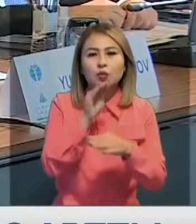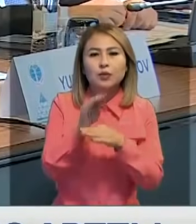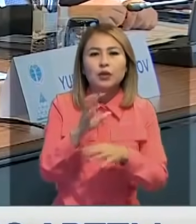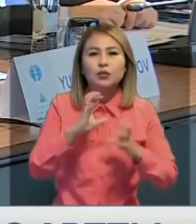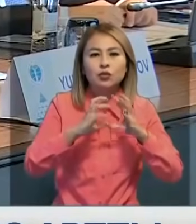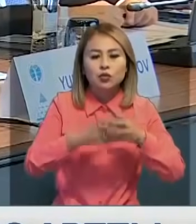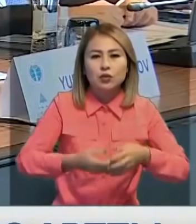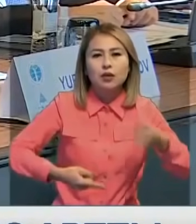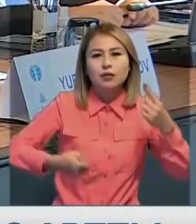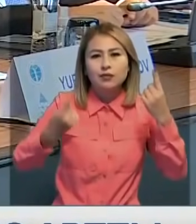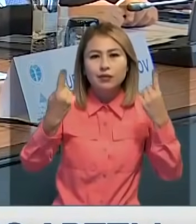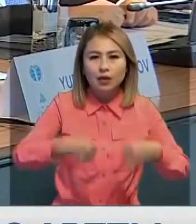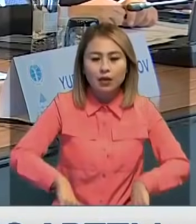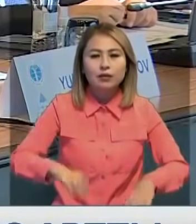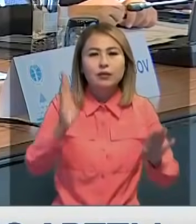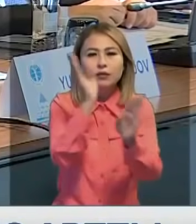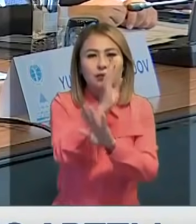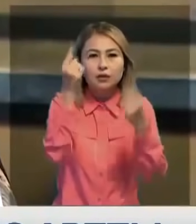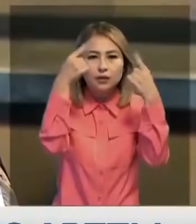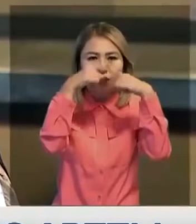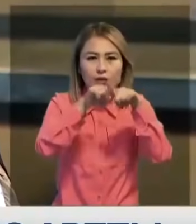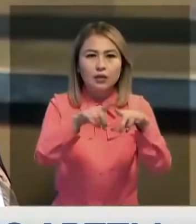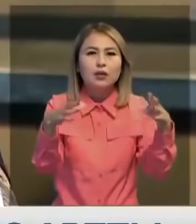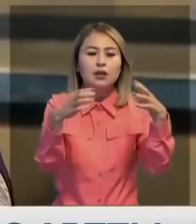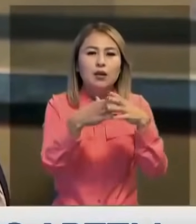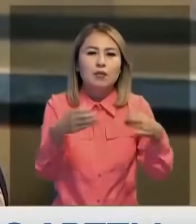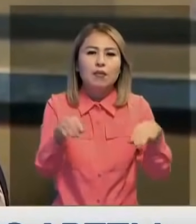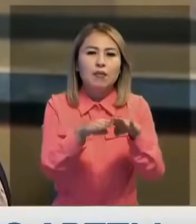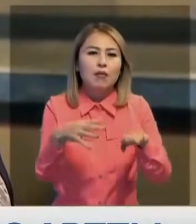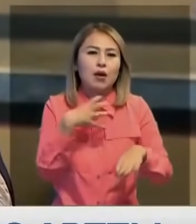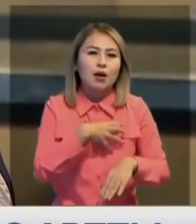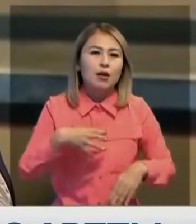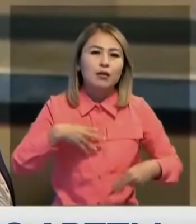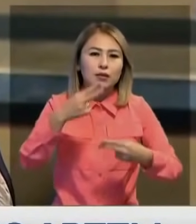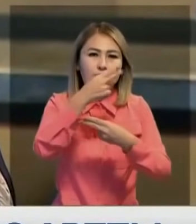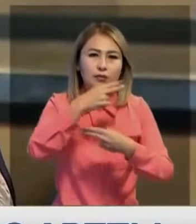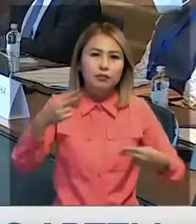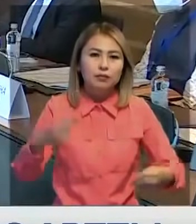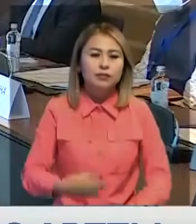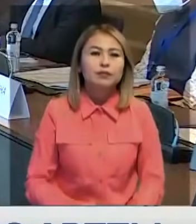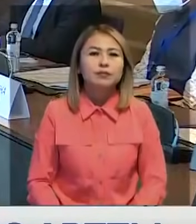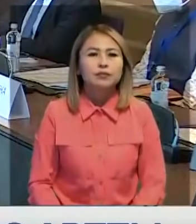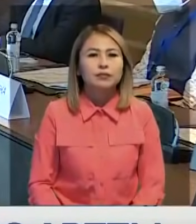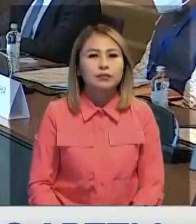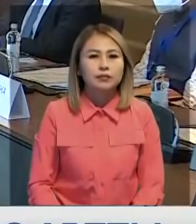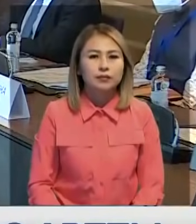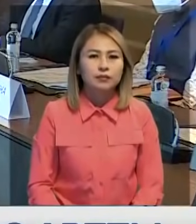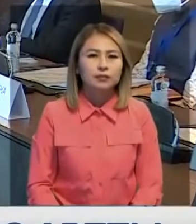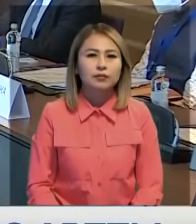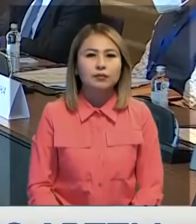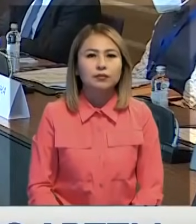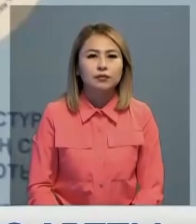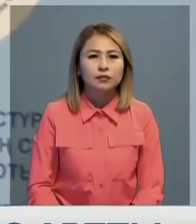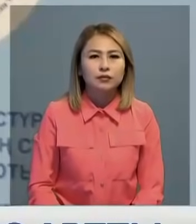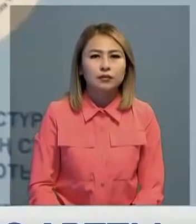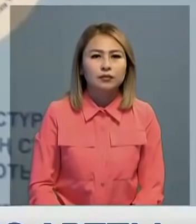күрес. Сонымен қатар дүниежүзілік дағдарыс пен табиғи және техногендік апаттар да осы жиында талқыланатын болады.